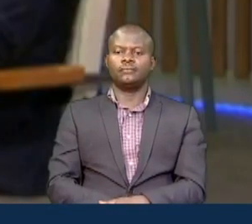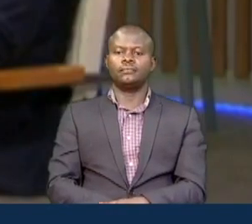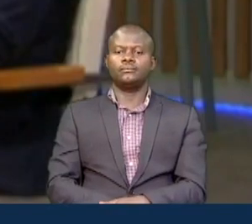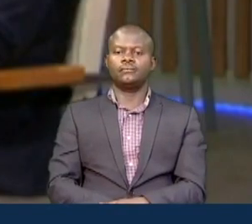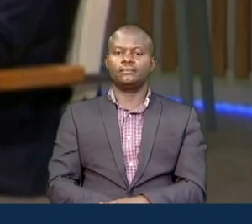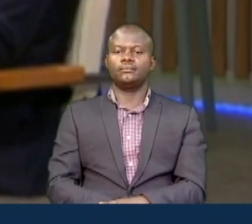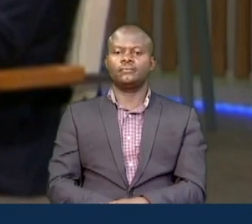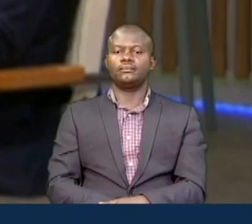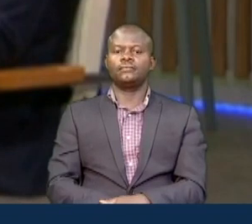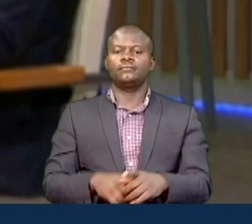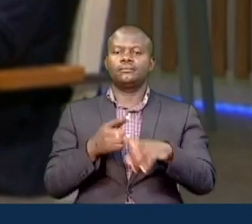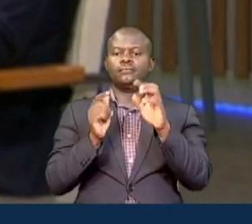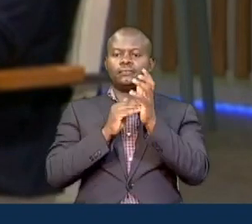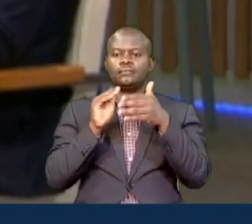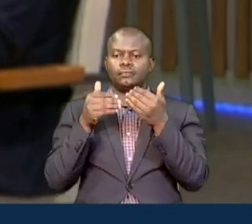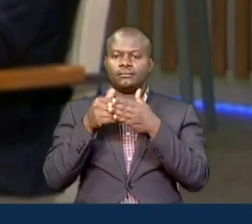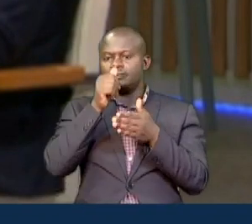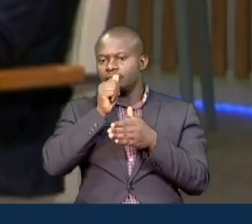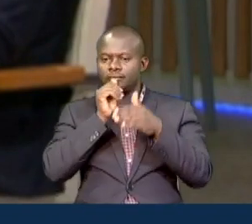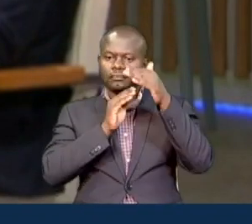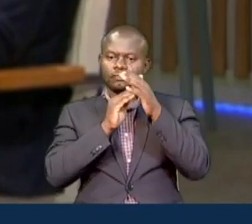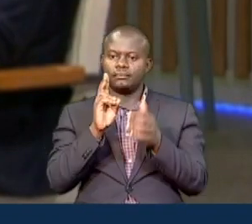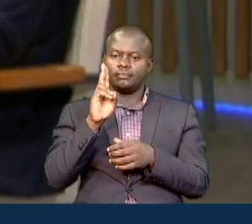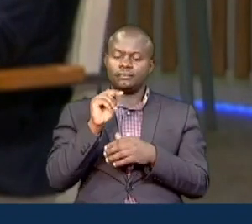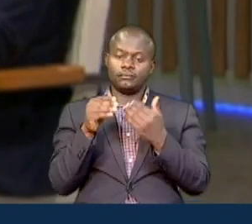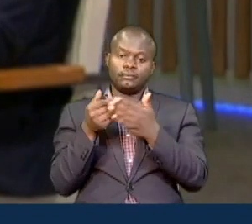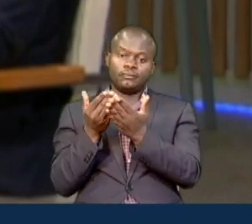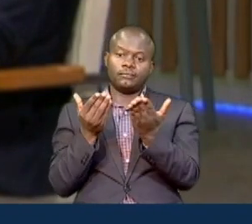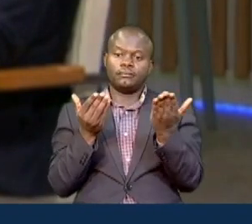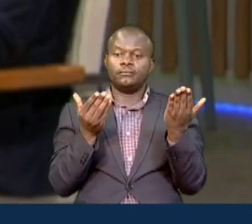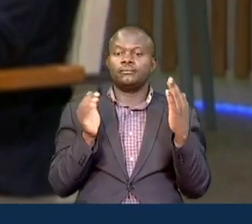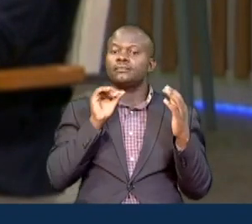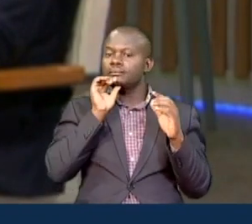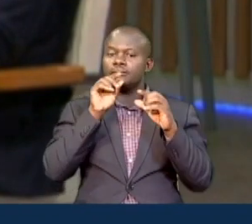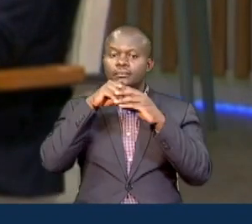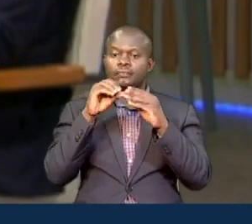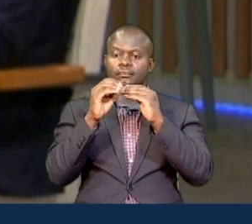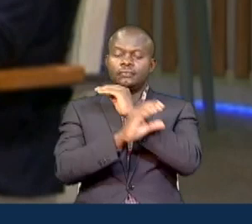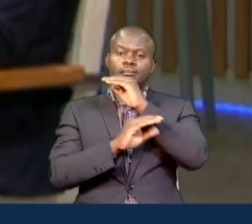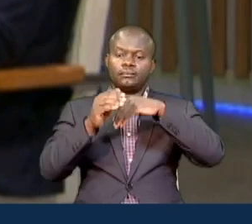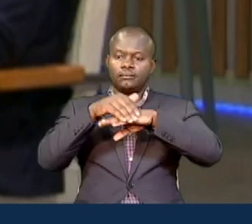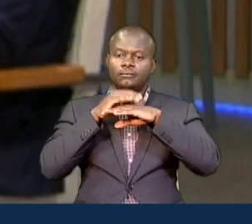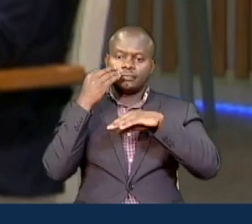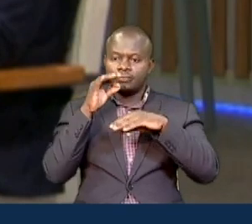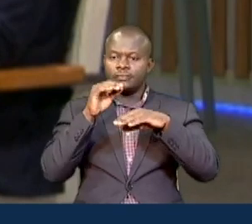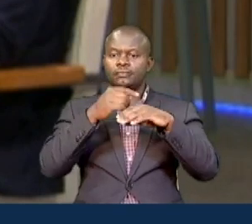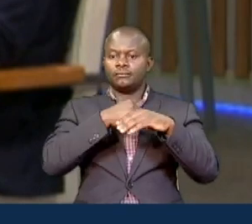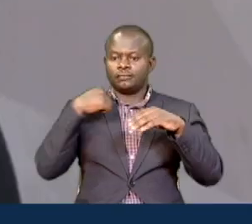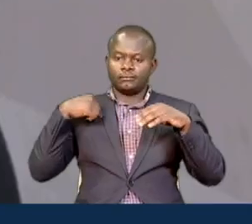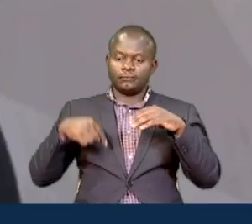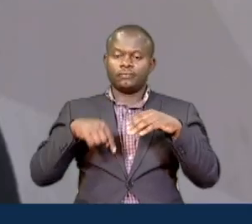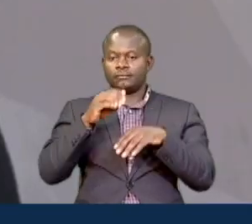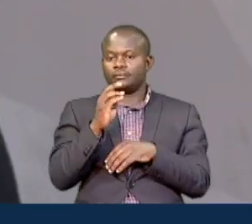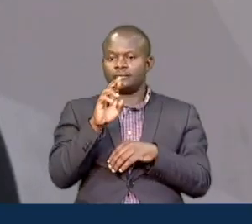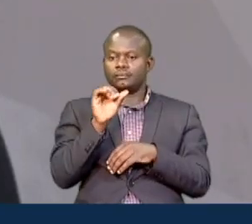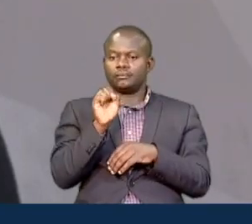Ku rundi ruhande ariko, umunyamabanga mukuru wa Runi yemera ko kutitabira kw'abakuru b'ibihugu by'Ubwongereza, Ubufaransa, Ubushinwa n'Uburusiya